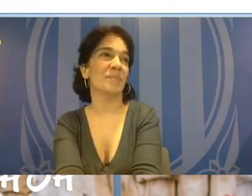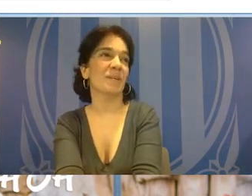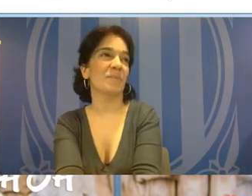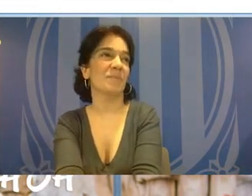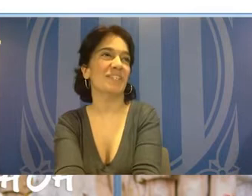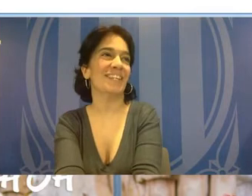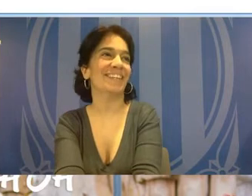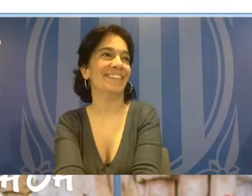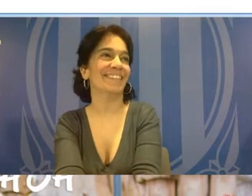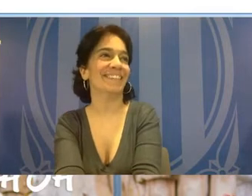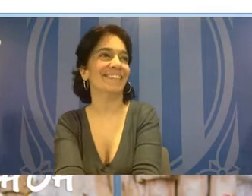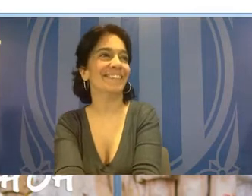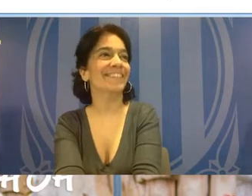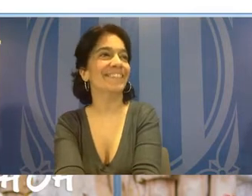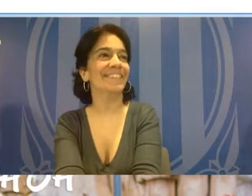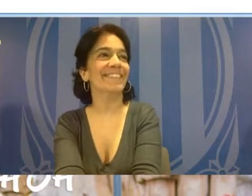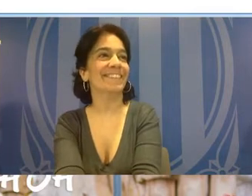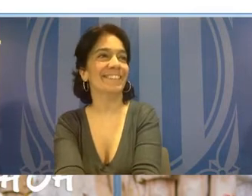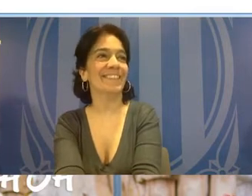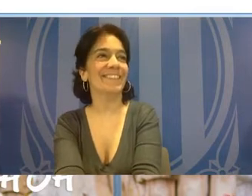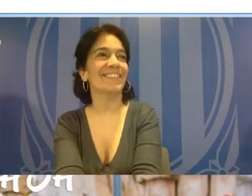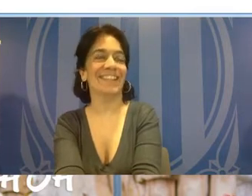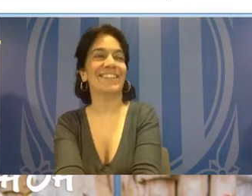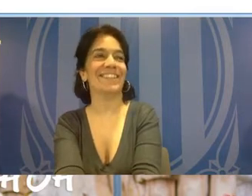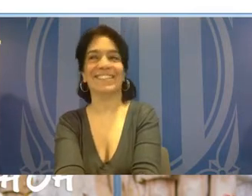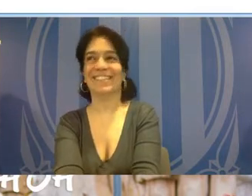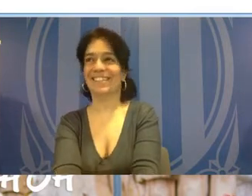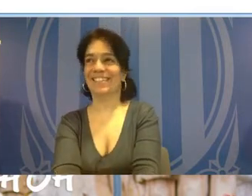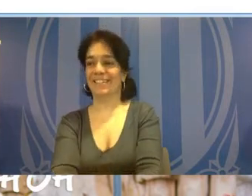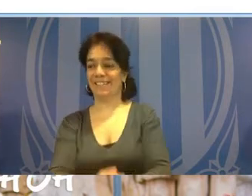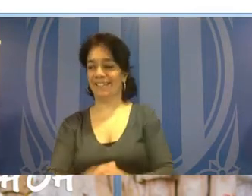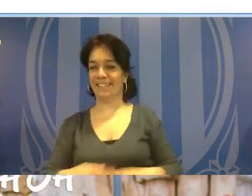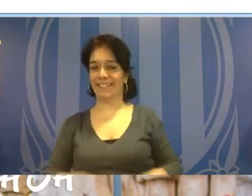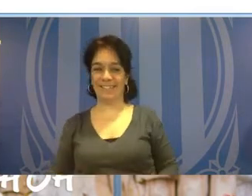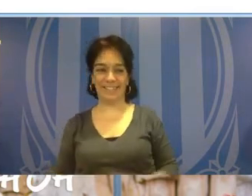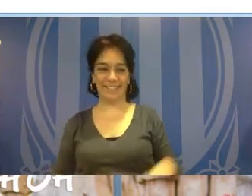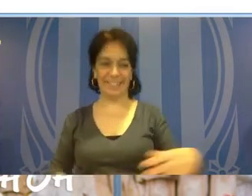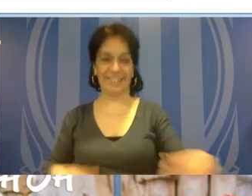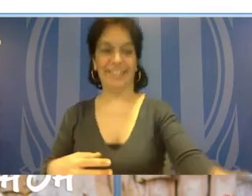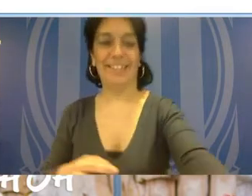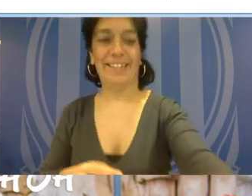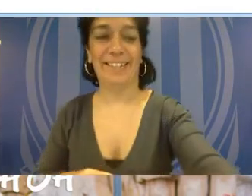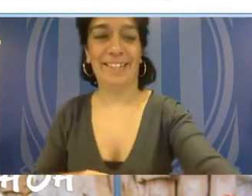Gràcies per la proposta. Molt bé. Ho deixem aquí. Gràcies. Gràcies per l'assistència.